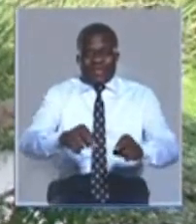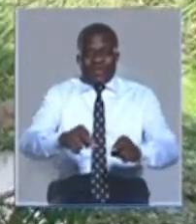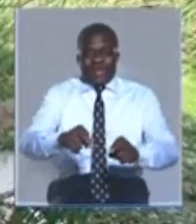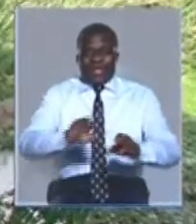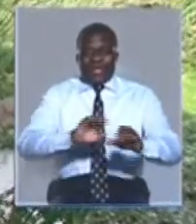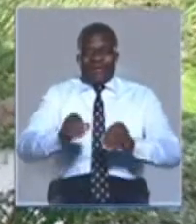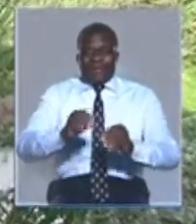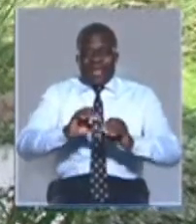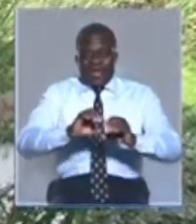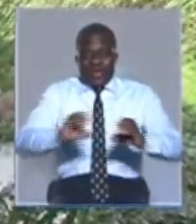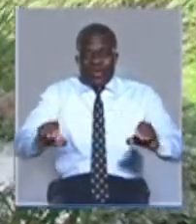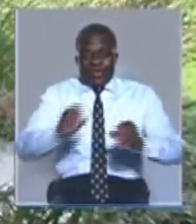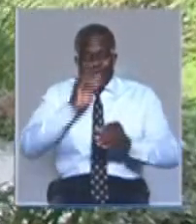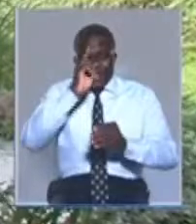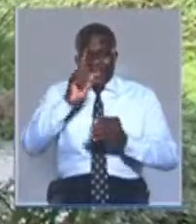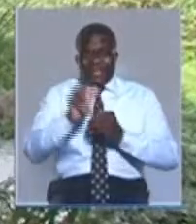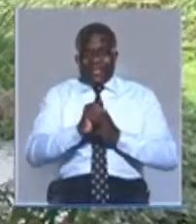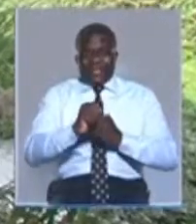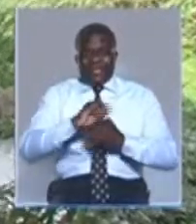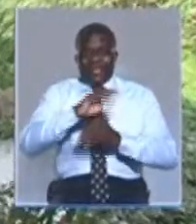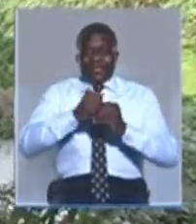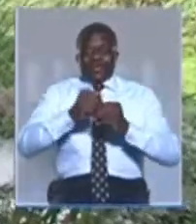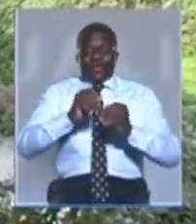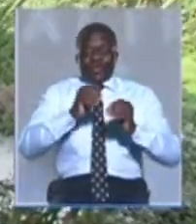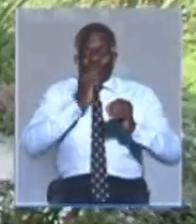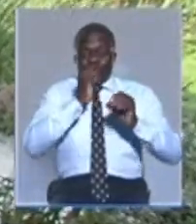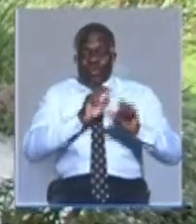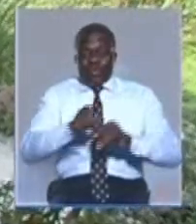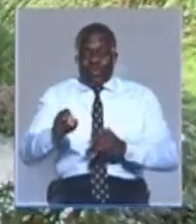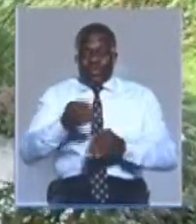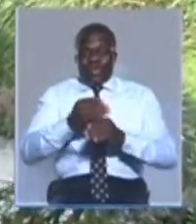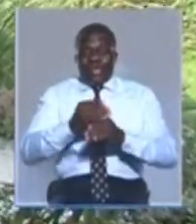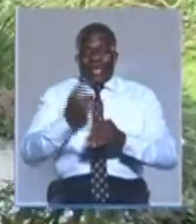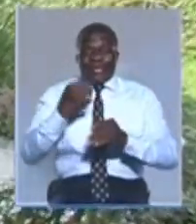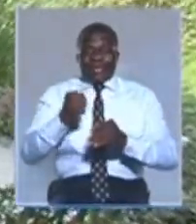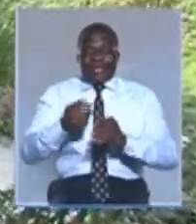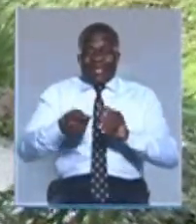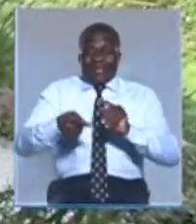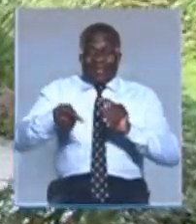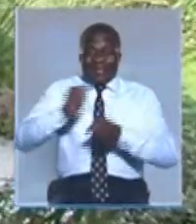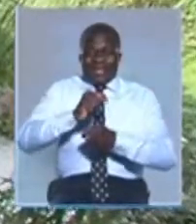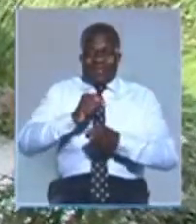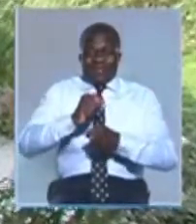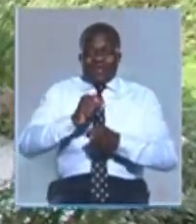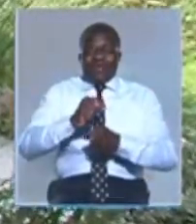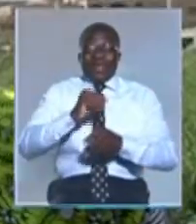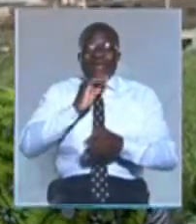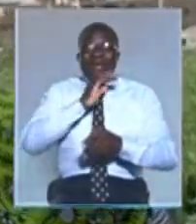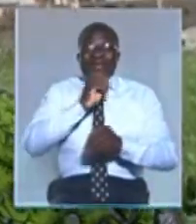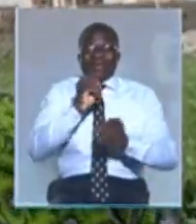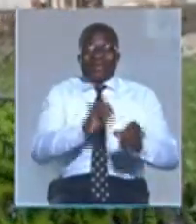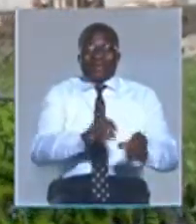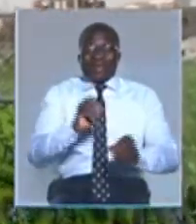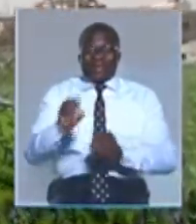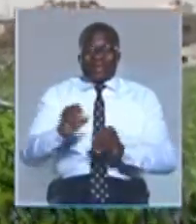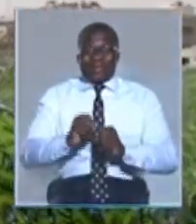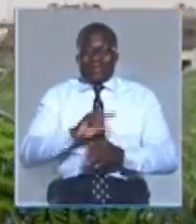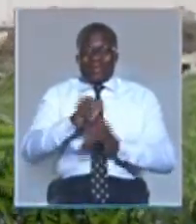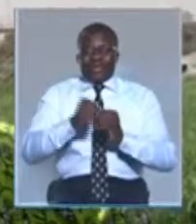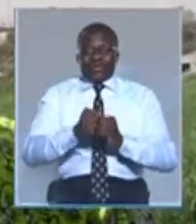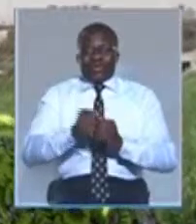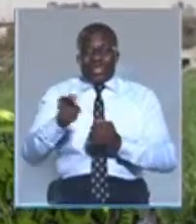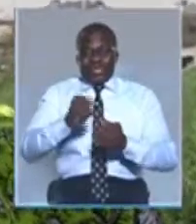un dragage intelligent de tout le marécage, entre-temps transformé en un dépotoir. Tout ce qu'ils ont